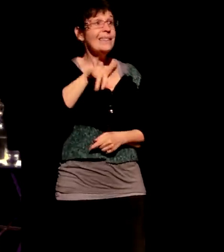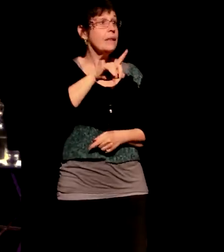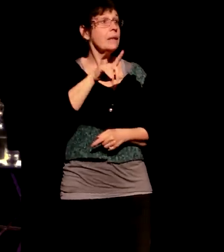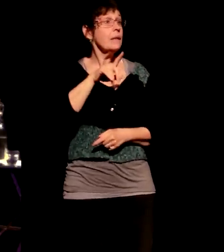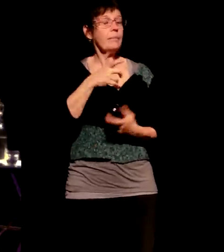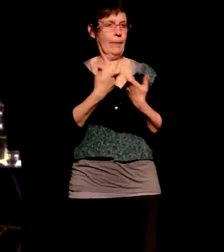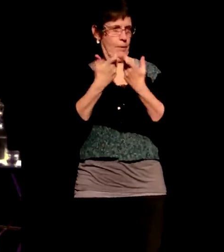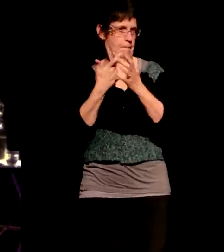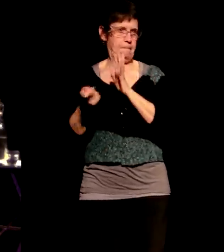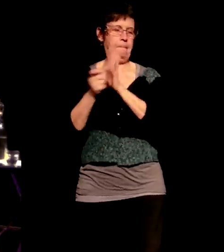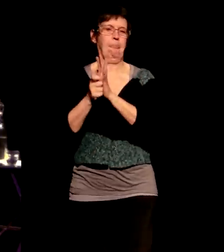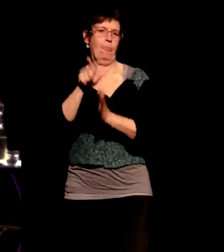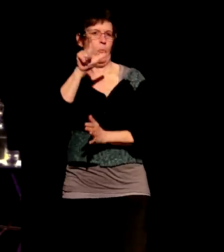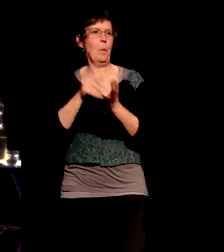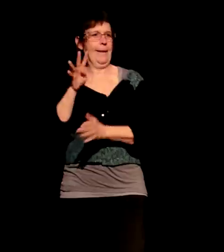LCR 2004.